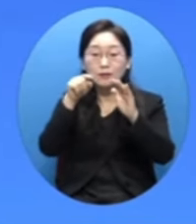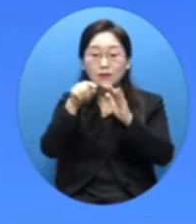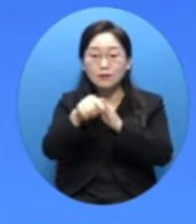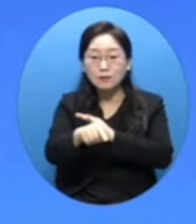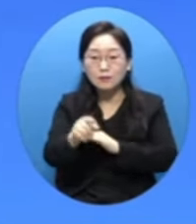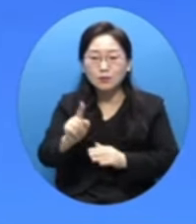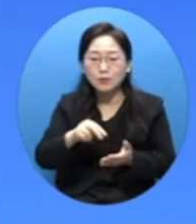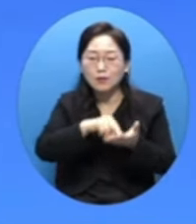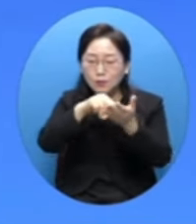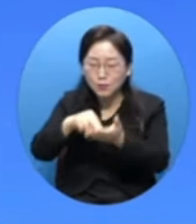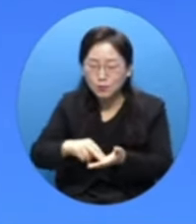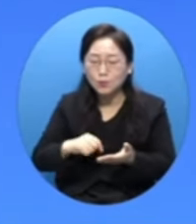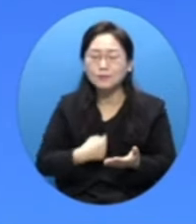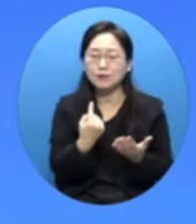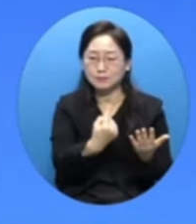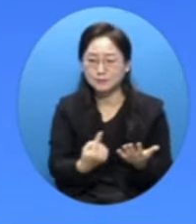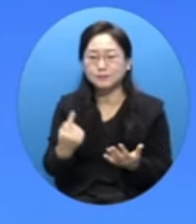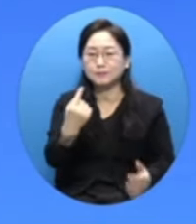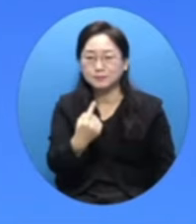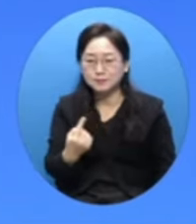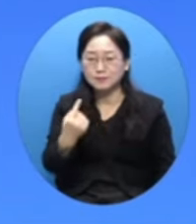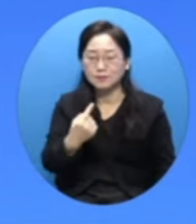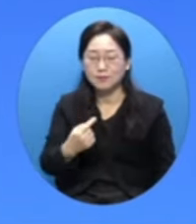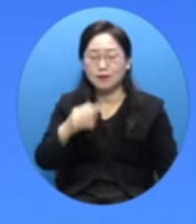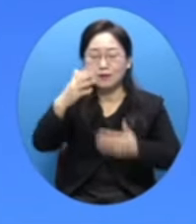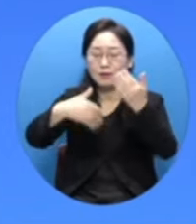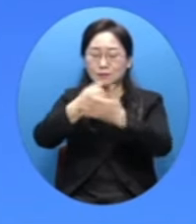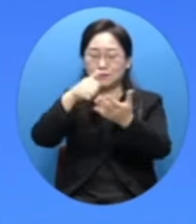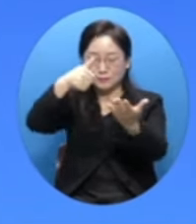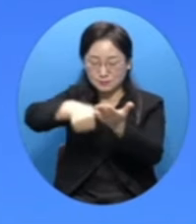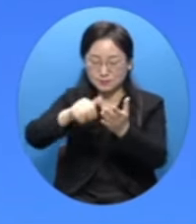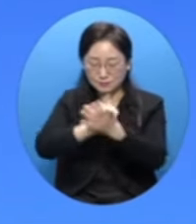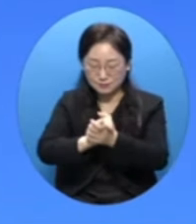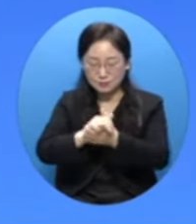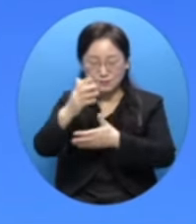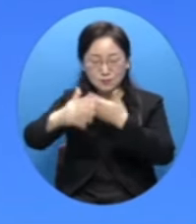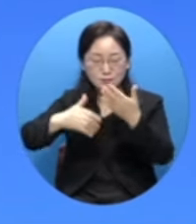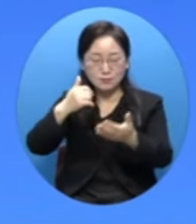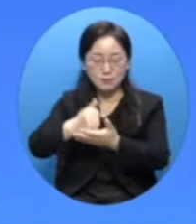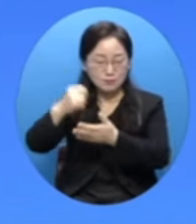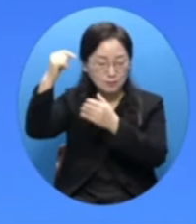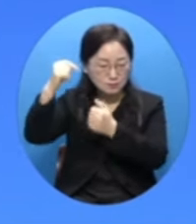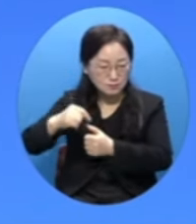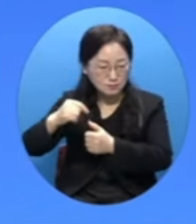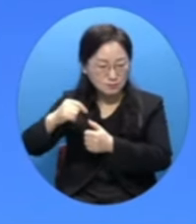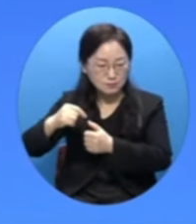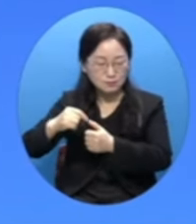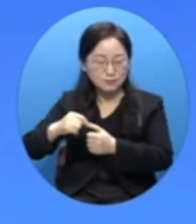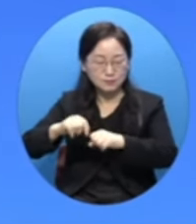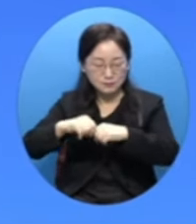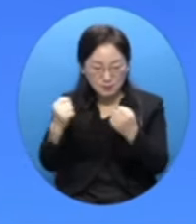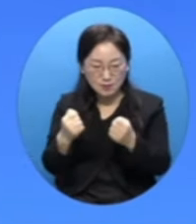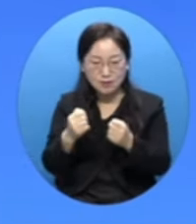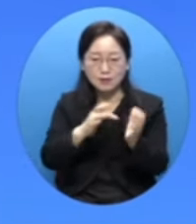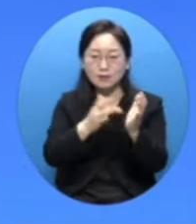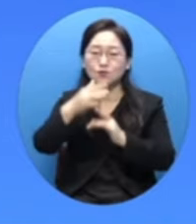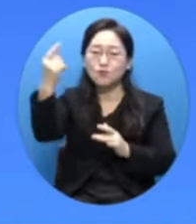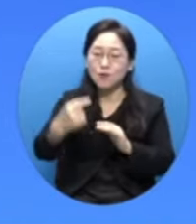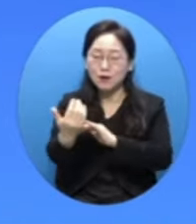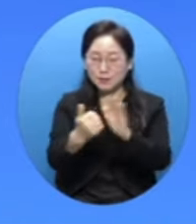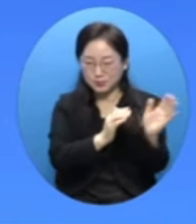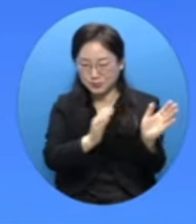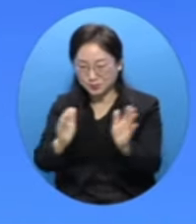외롭게 홀로 지내며 하나님 앞에 엎드려 기도하고 주의 뜻을 깨닫고 예수님 오시기를 예비하는 사명을